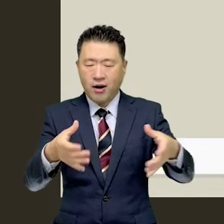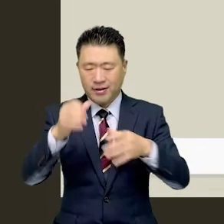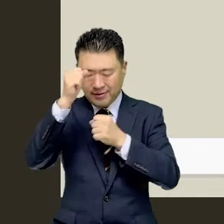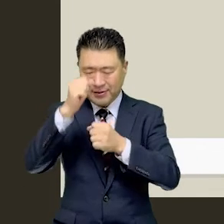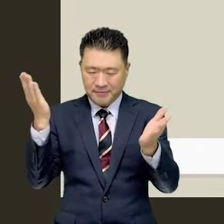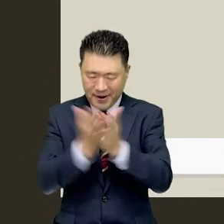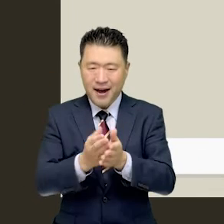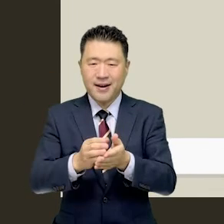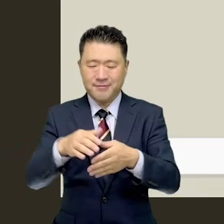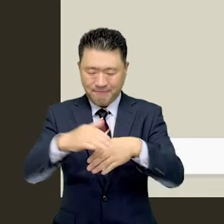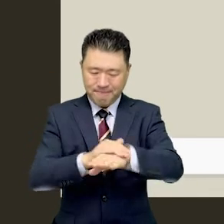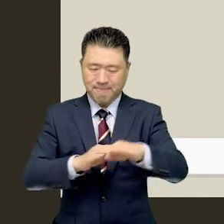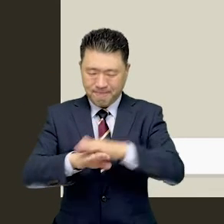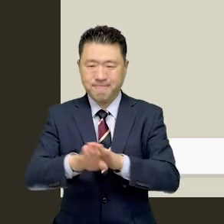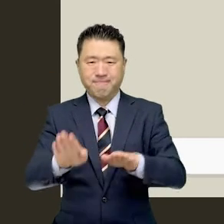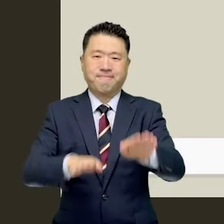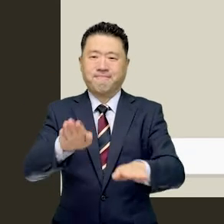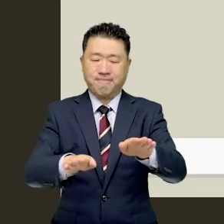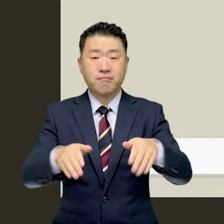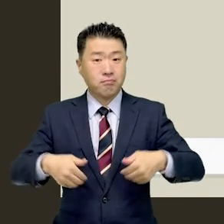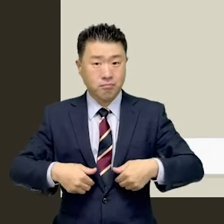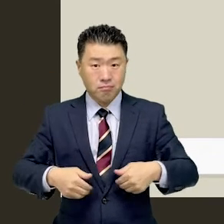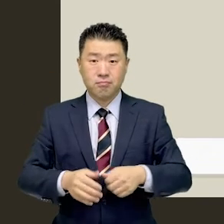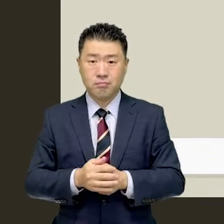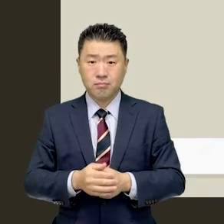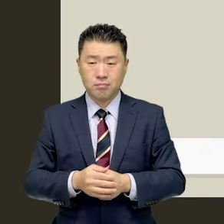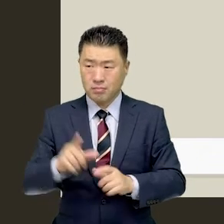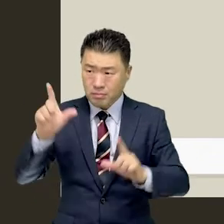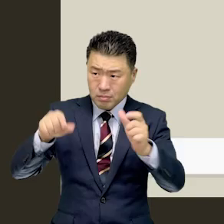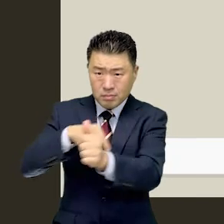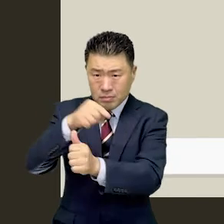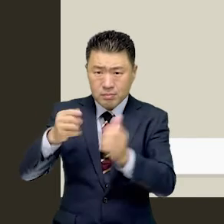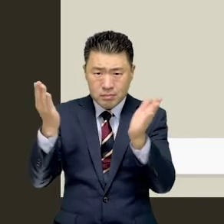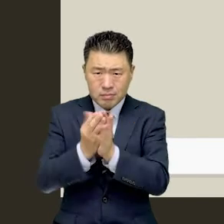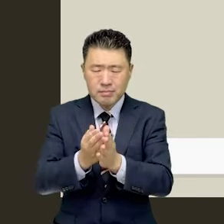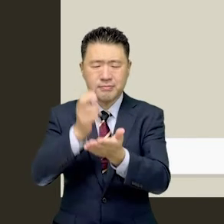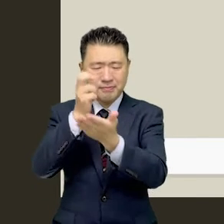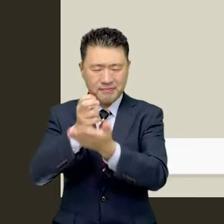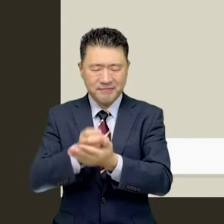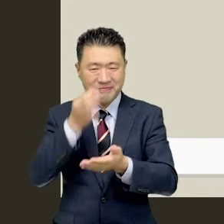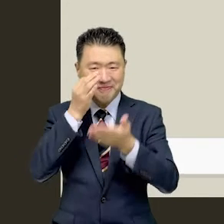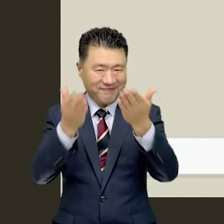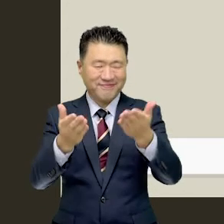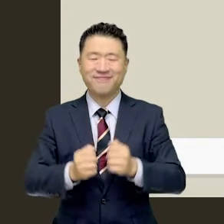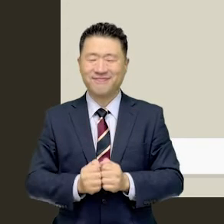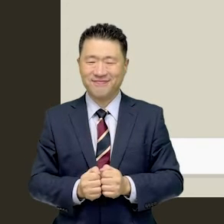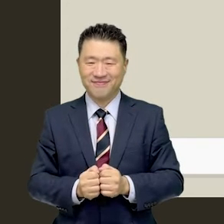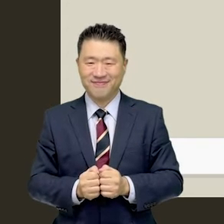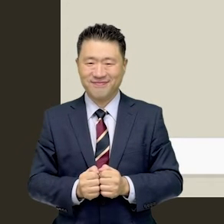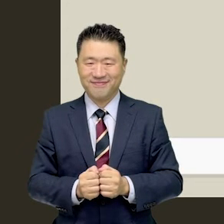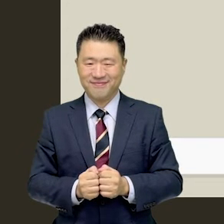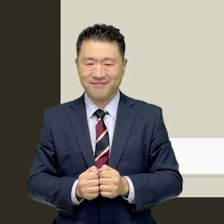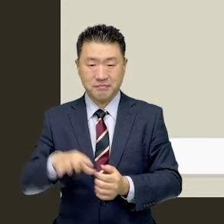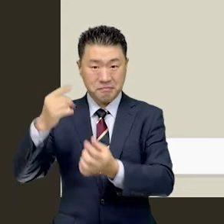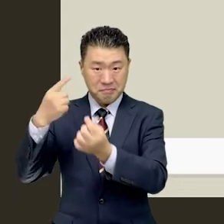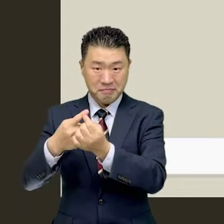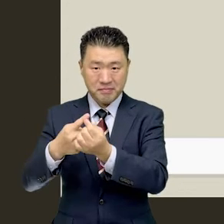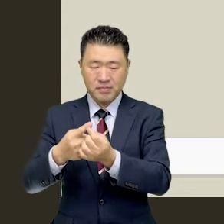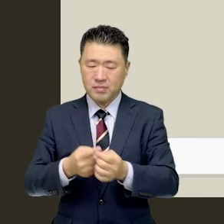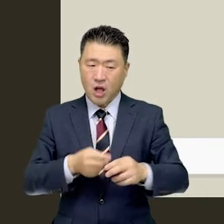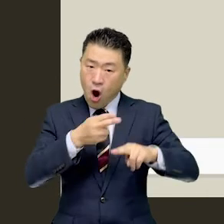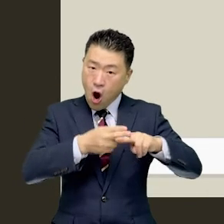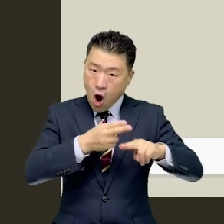착용합니다. 작업 장소에 따른 넘어짐 사고 예방 안전 수칙을 알아보겠습니다. 먼저